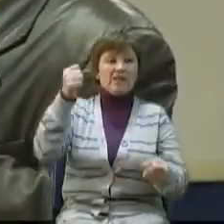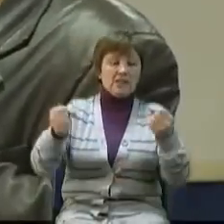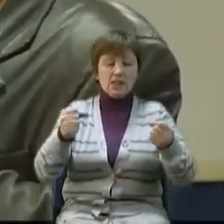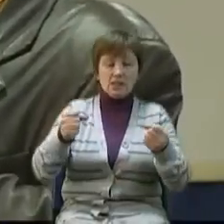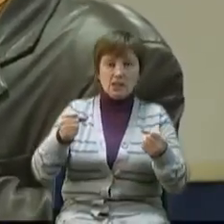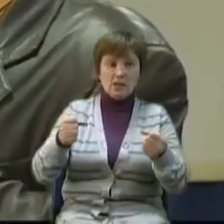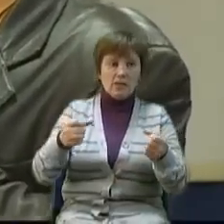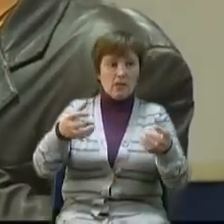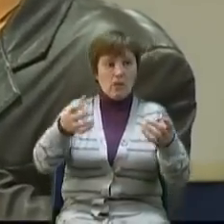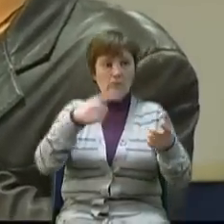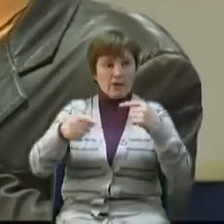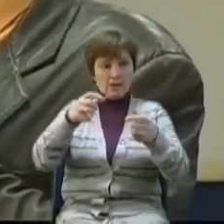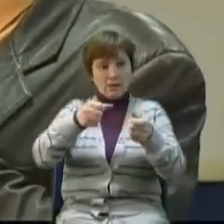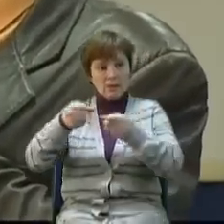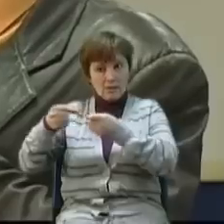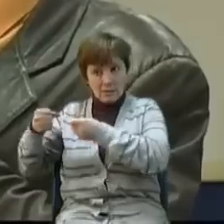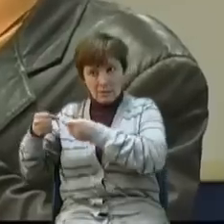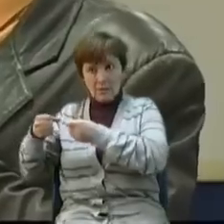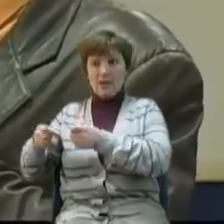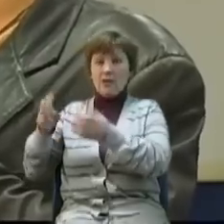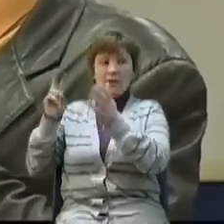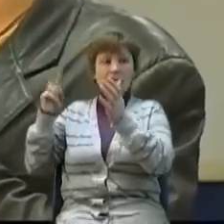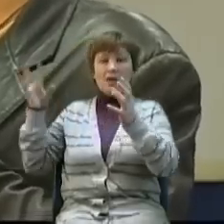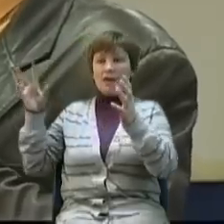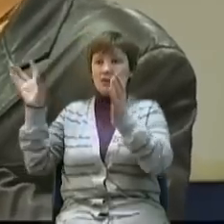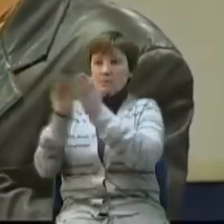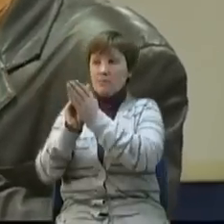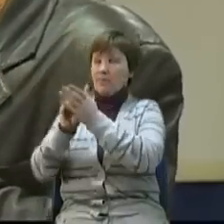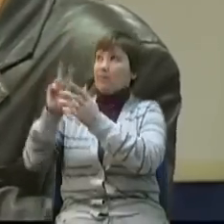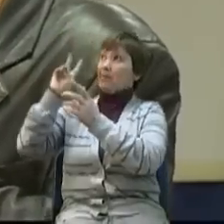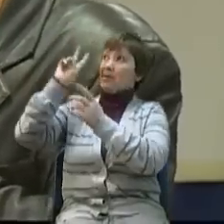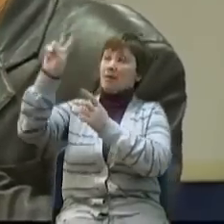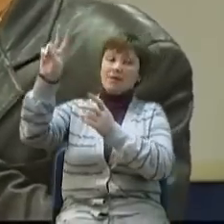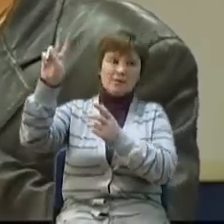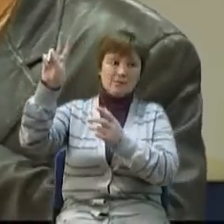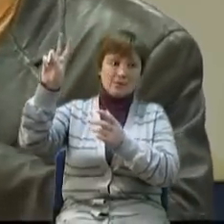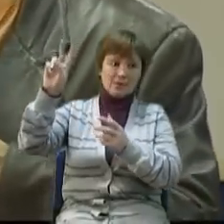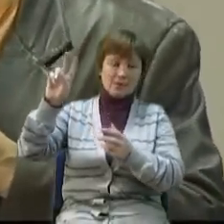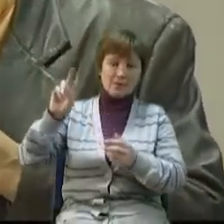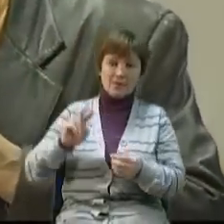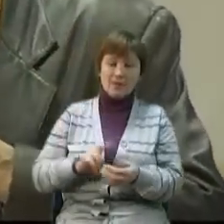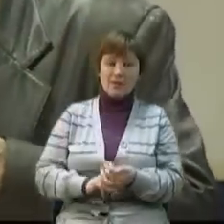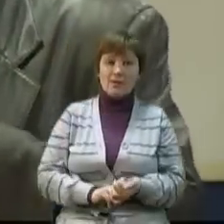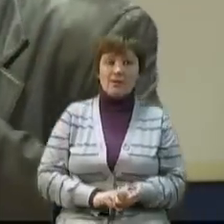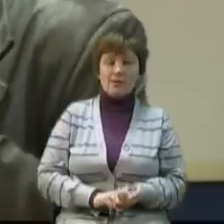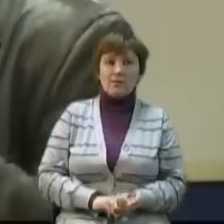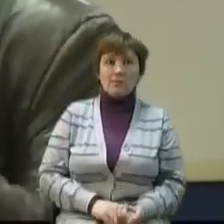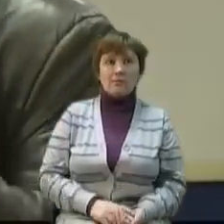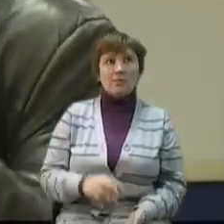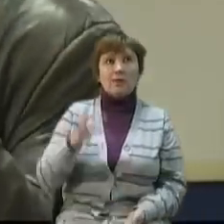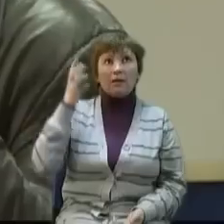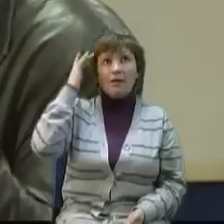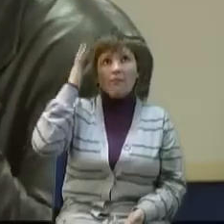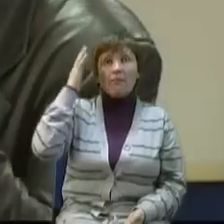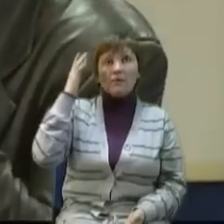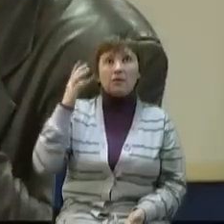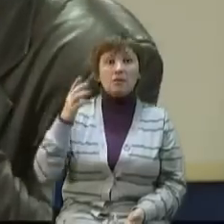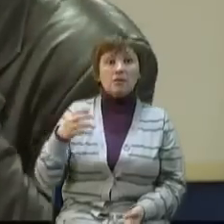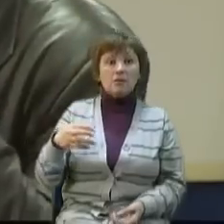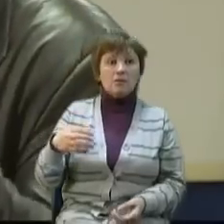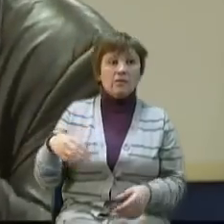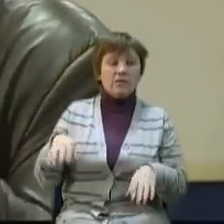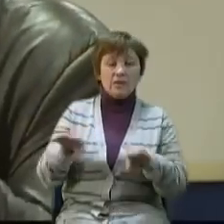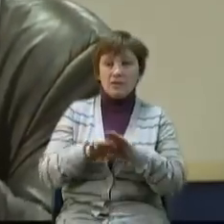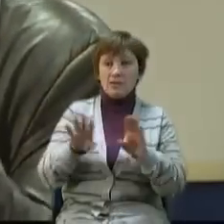опять подключают его. Знаете, чтобы палки эти поставить опять на линию. И такая ясная мысль. В таких случаях